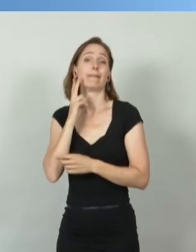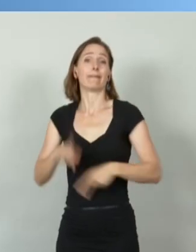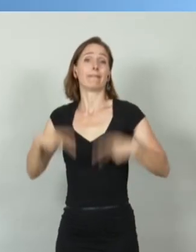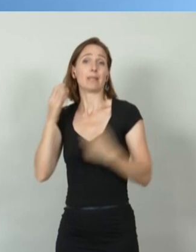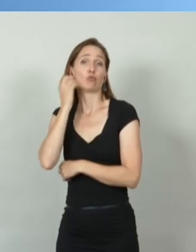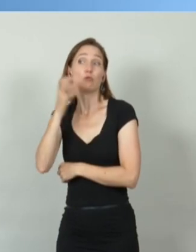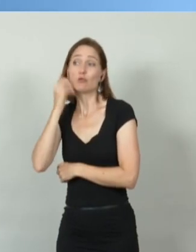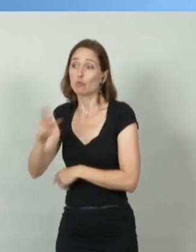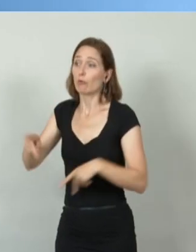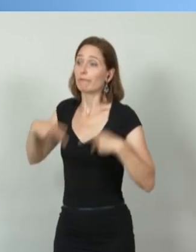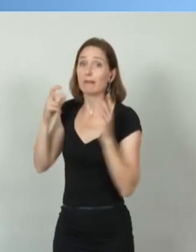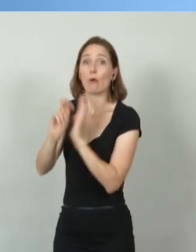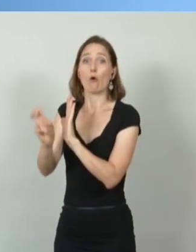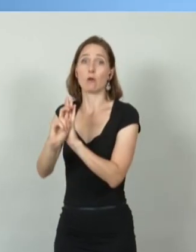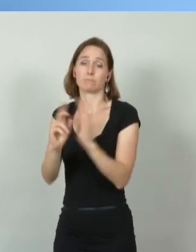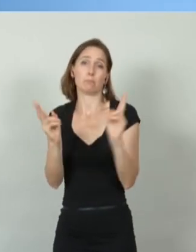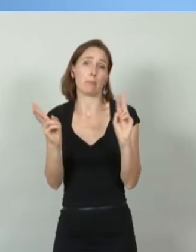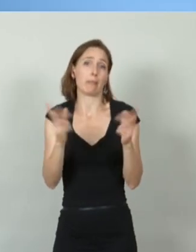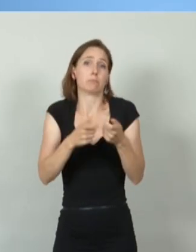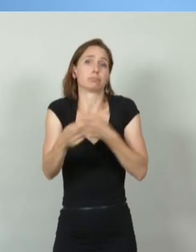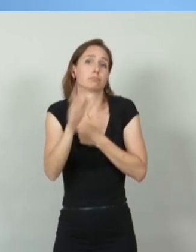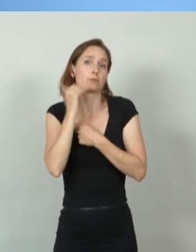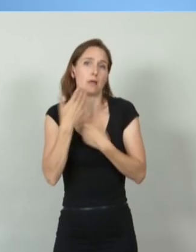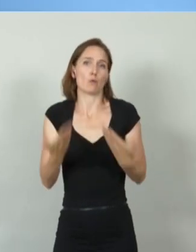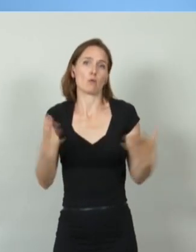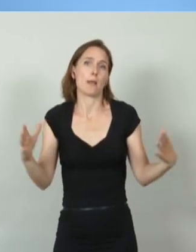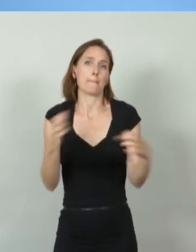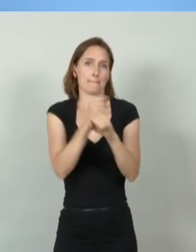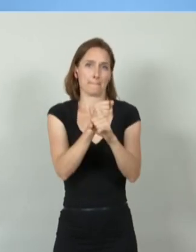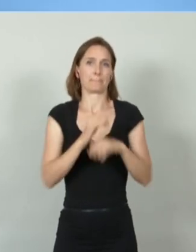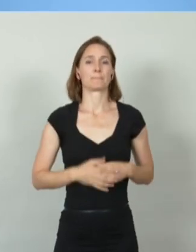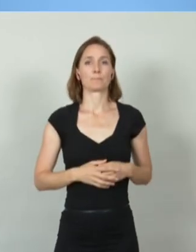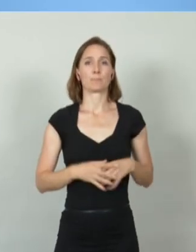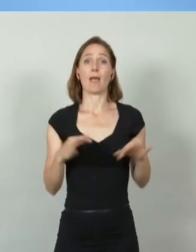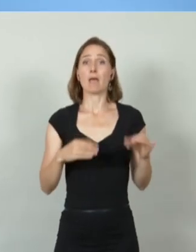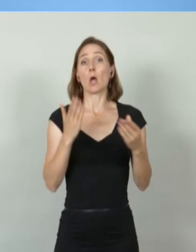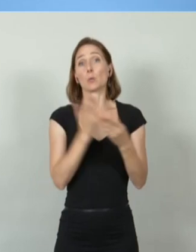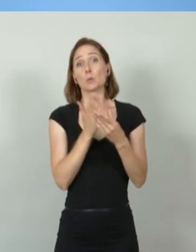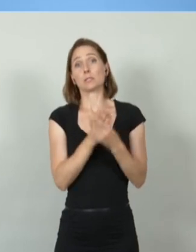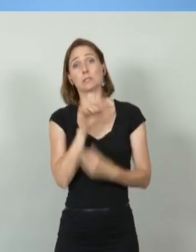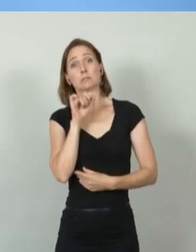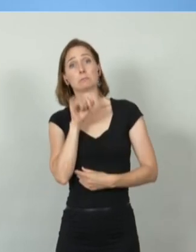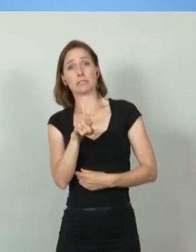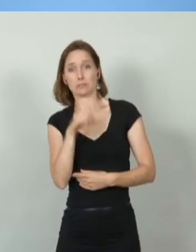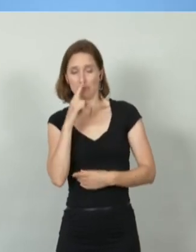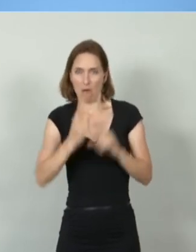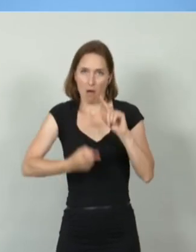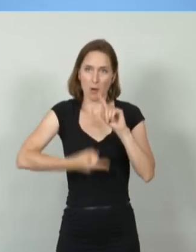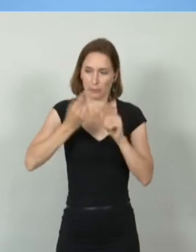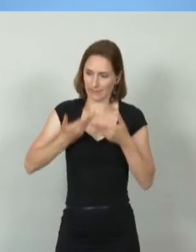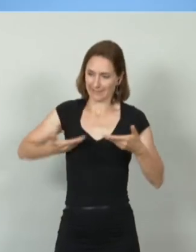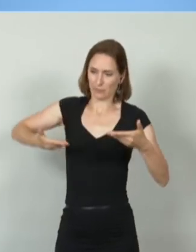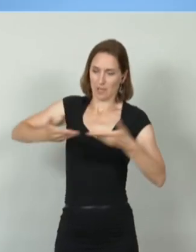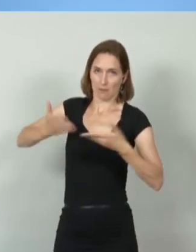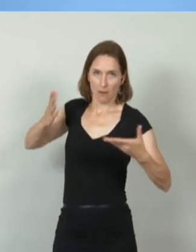au vu des récentes évolutions dans ce dossier il apparaît nécessaire de rendre compte de la situation et de l'action de la ville